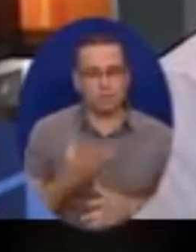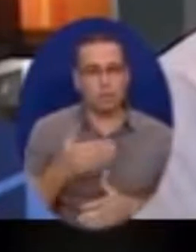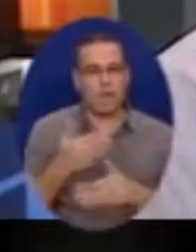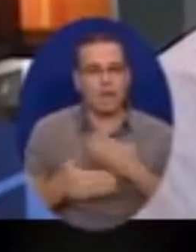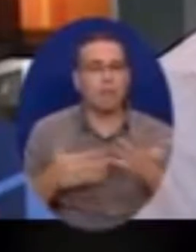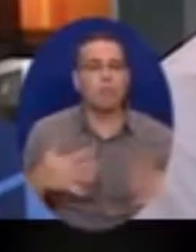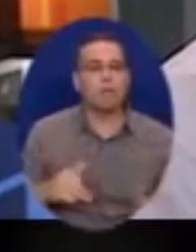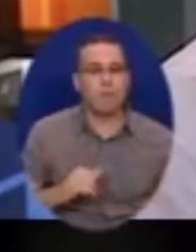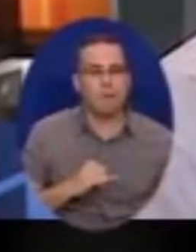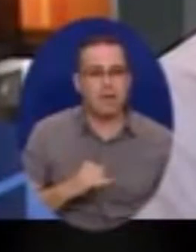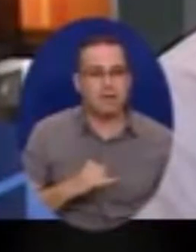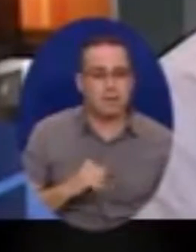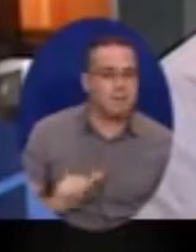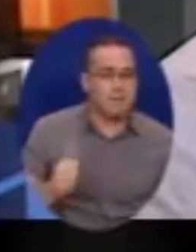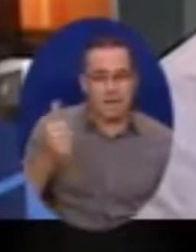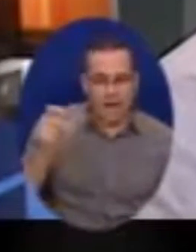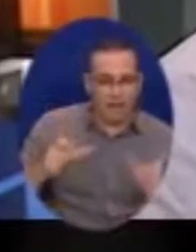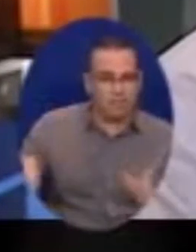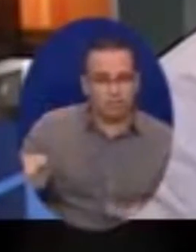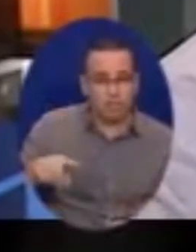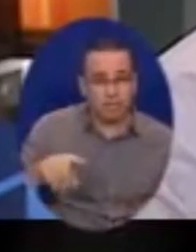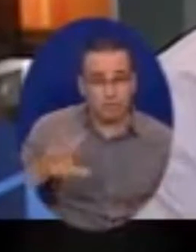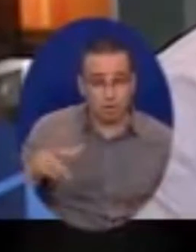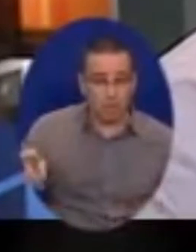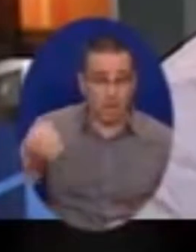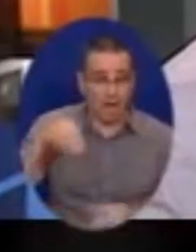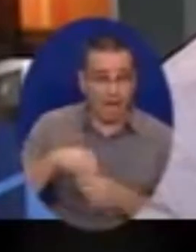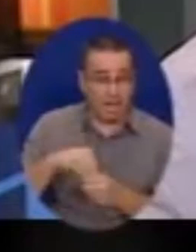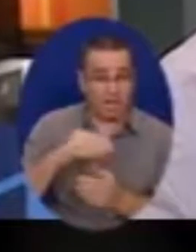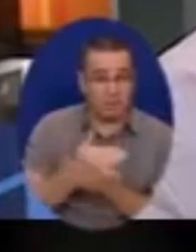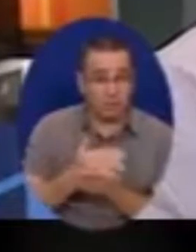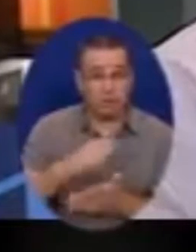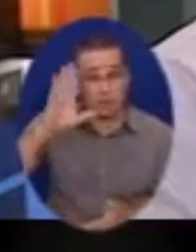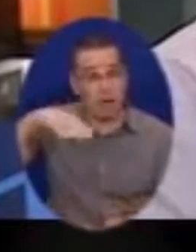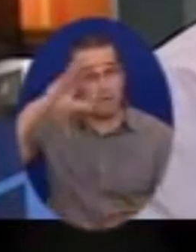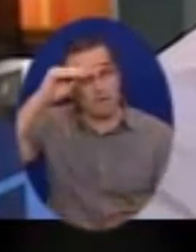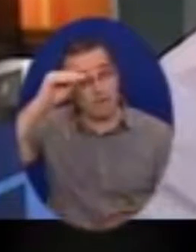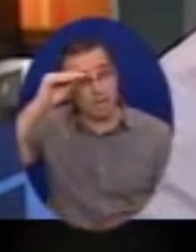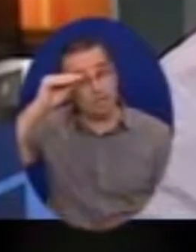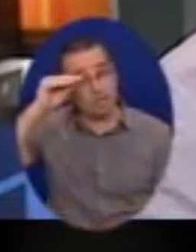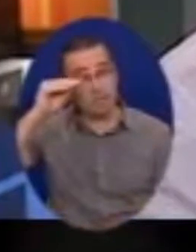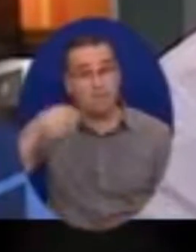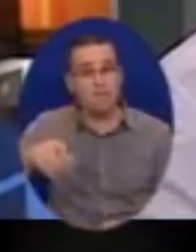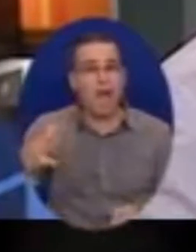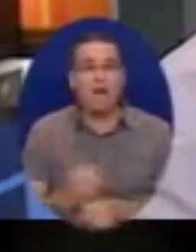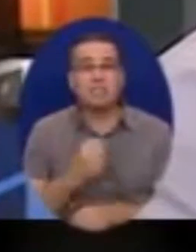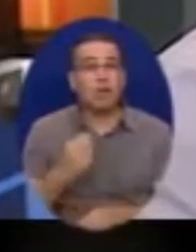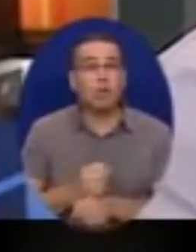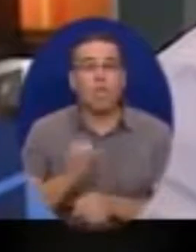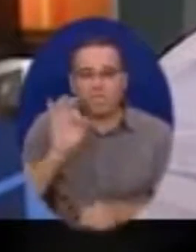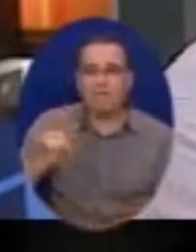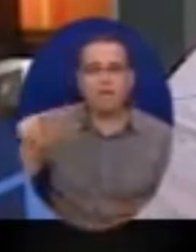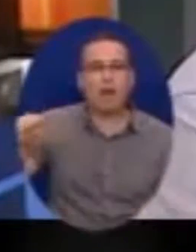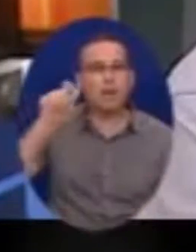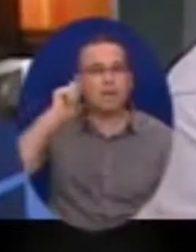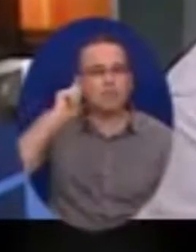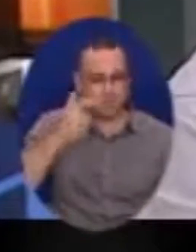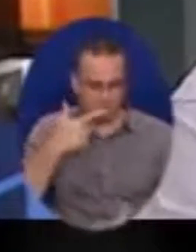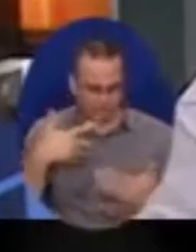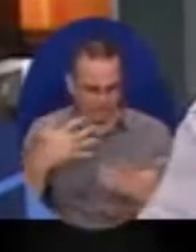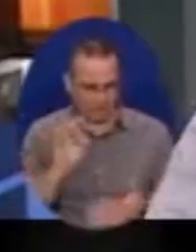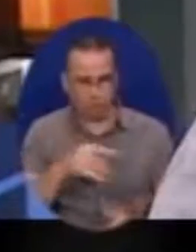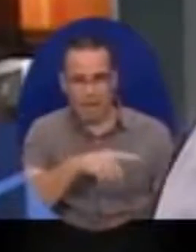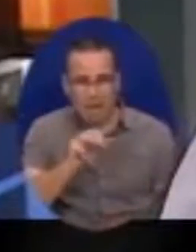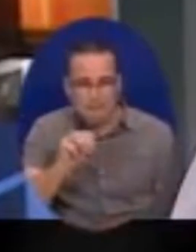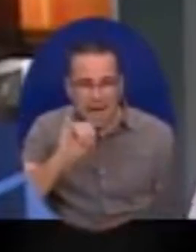אם אמרתי, בעיקר אנשים, אם כי לוקחים חלק בתוכנית גם גברים, ההצלחות הגדולות זה דווקא אנשים. הסיפור של מייס